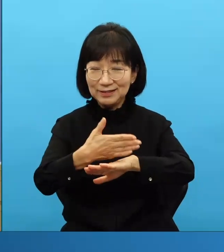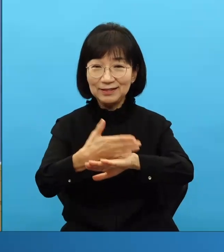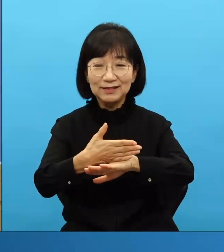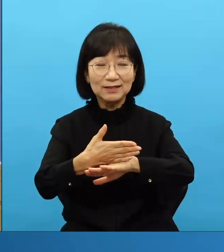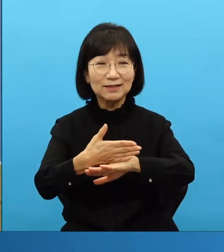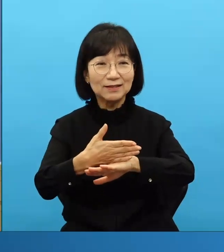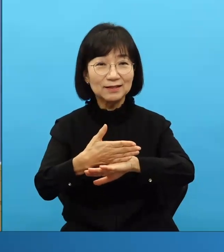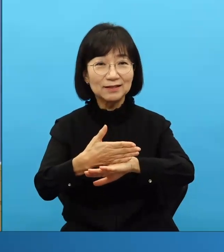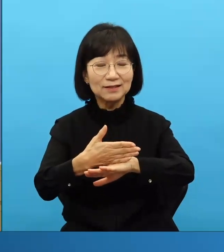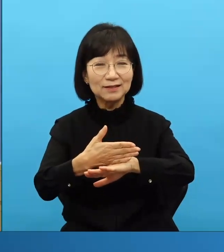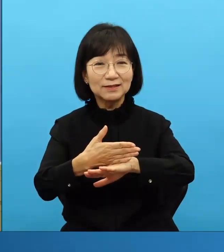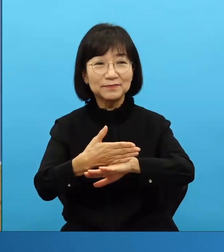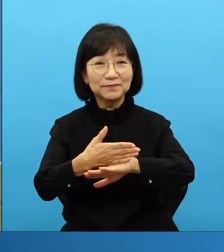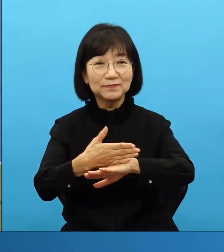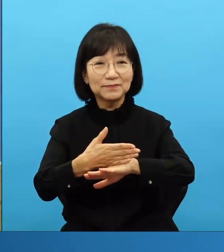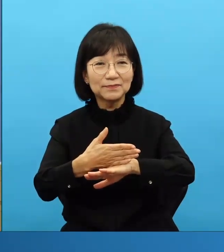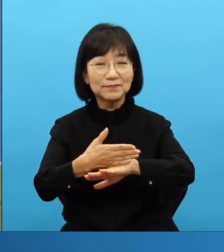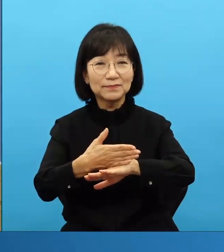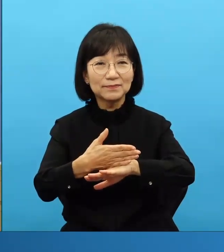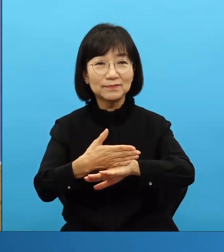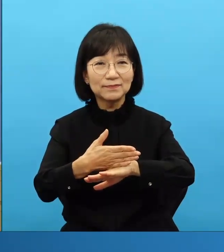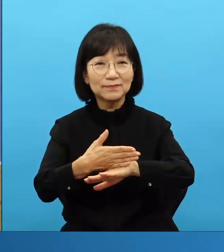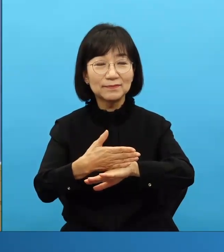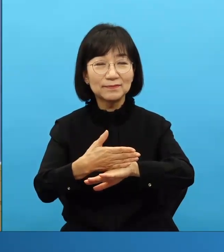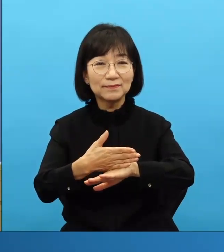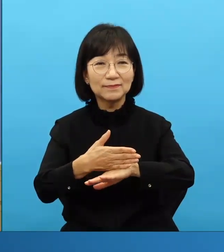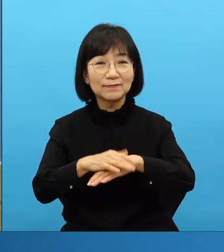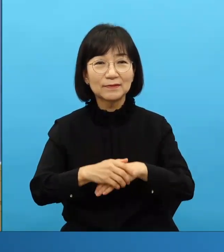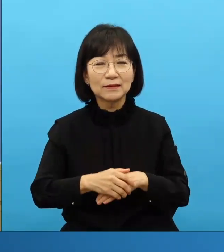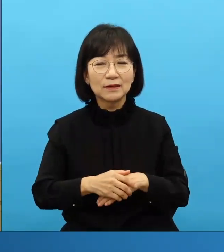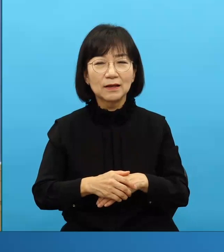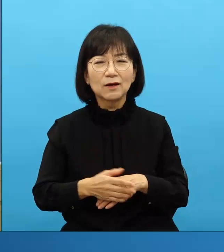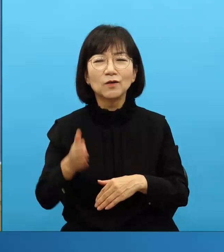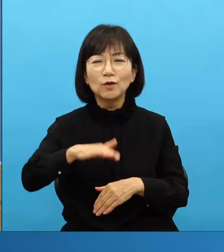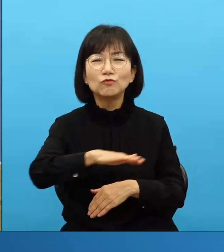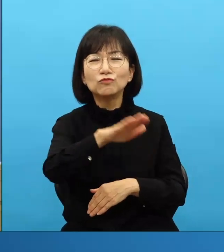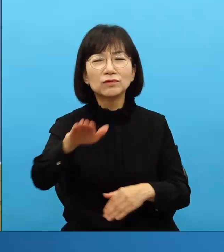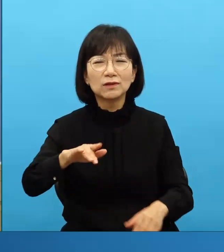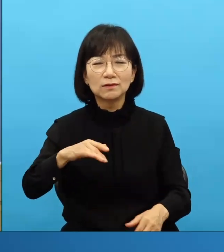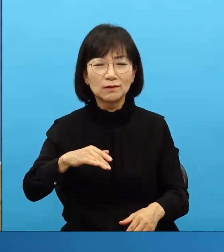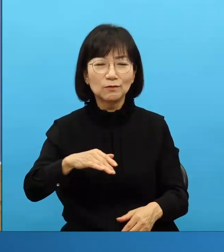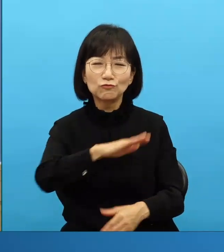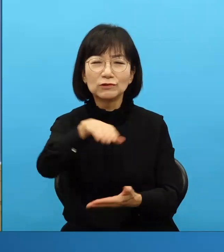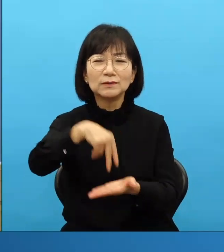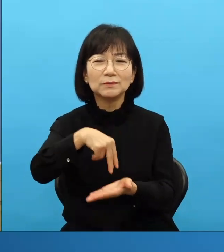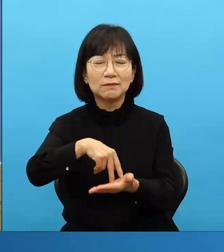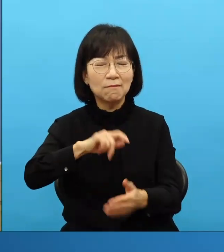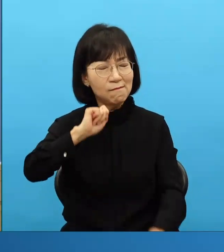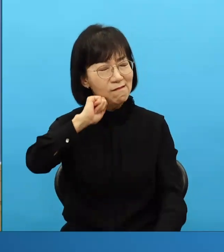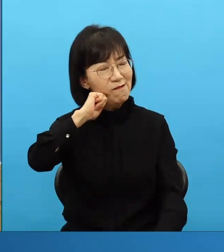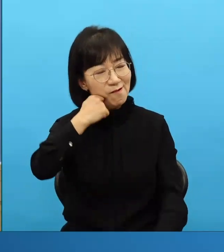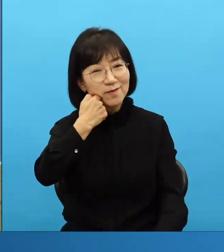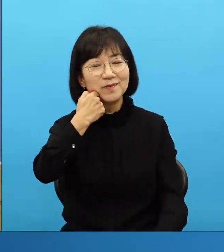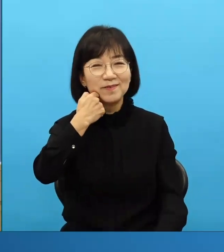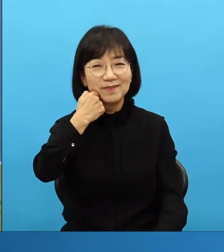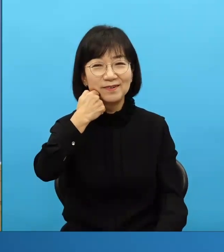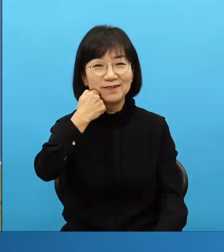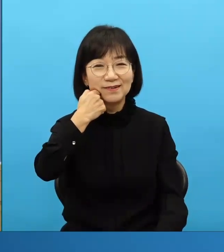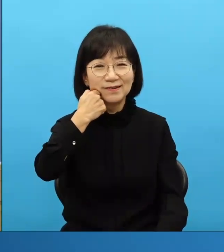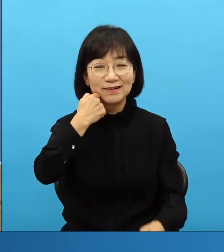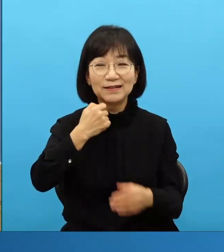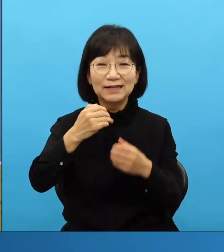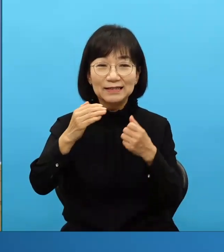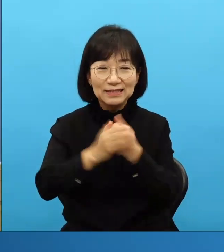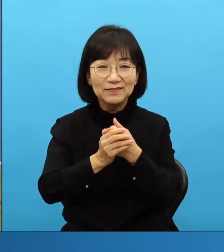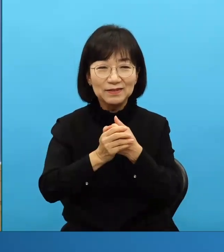all circumstances, that means giving thanks for everything 우리는 that happens 그렇게 to 할 you. 만한 힘이 없습니다. But we don't have the 미안하지만. strength to do that, right? 그래서 기도